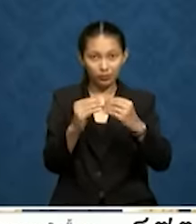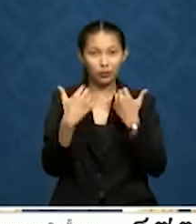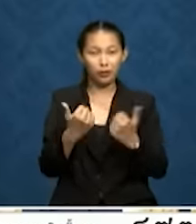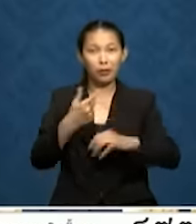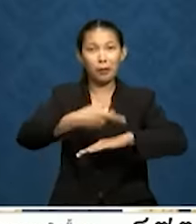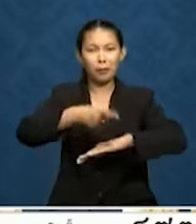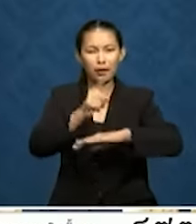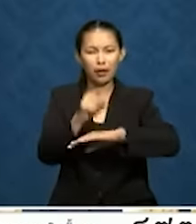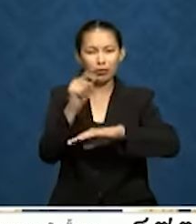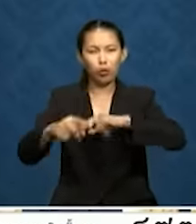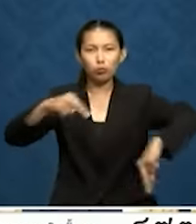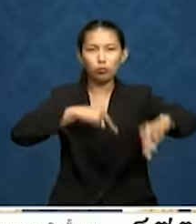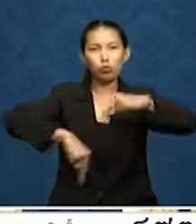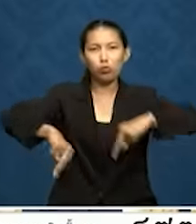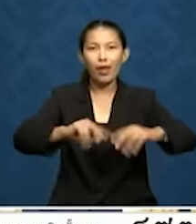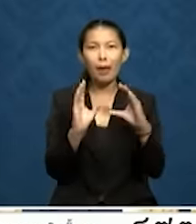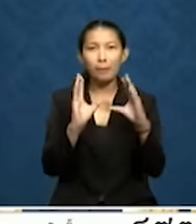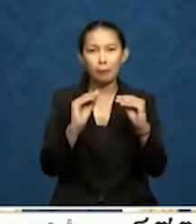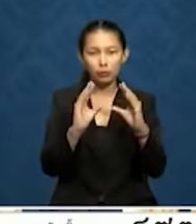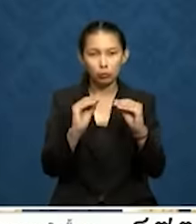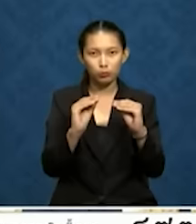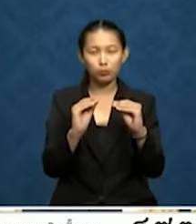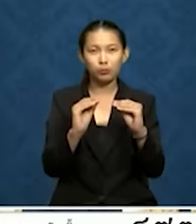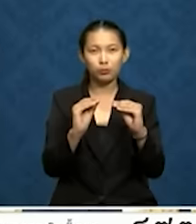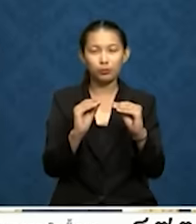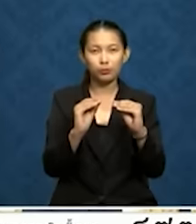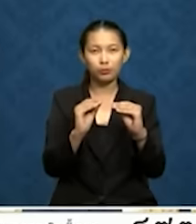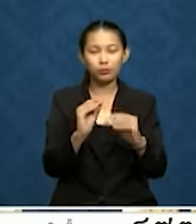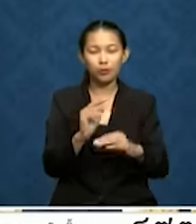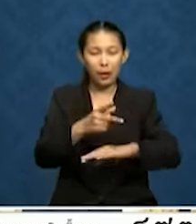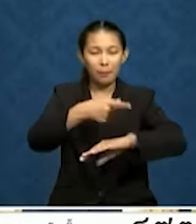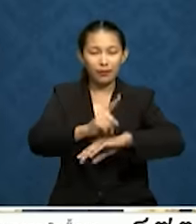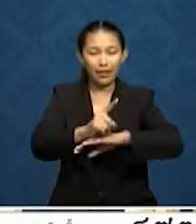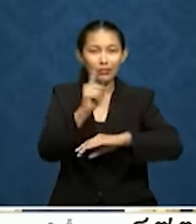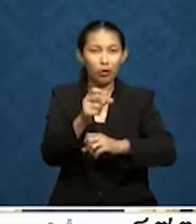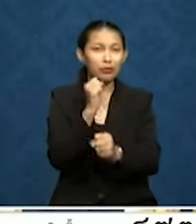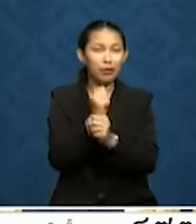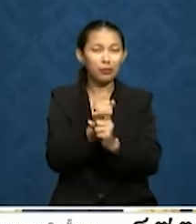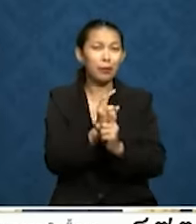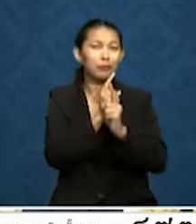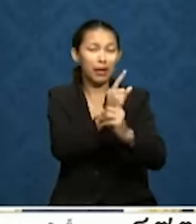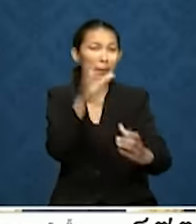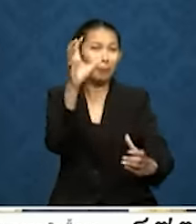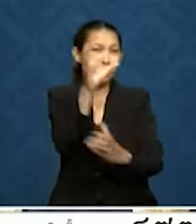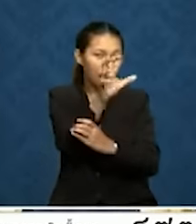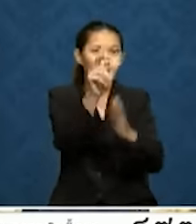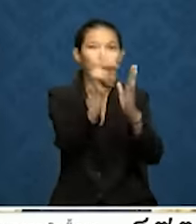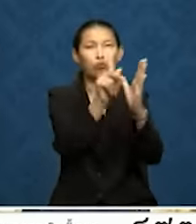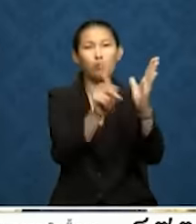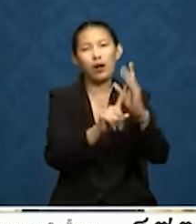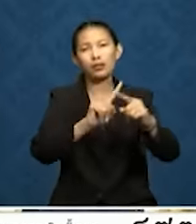ผู้ควบคุมการประชุมท่านประธานจะต้องปฏิบัติตามข้อบังคับและกฎหมาย